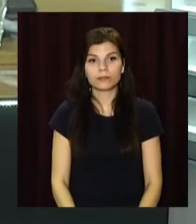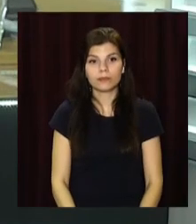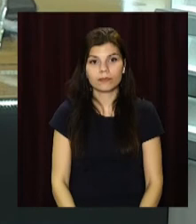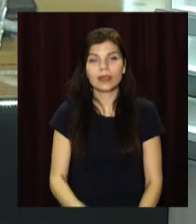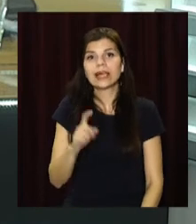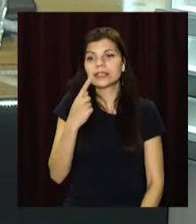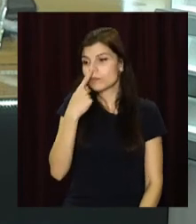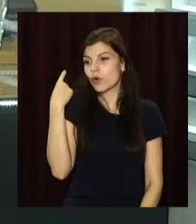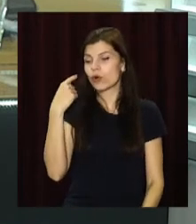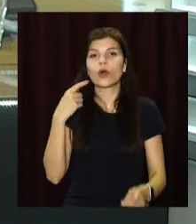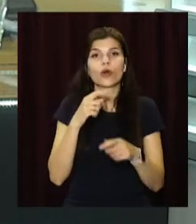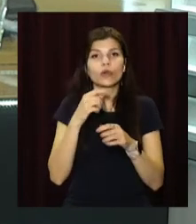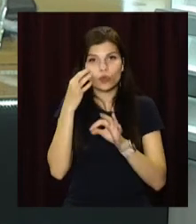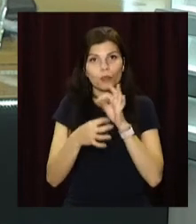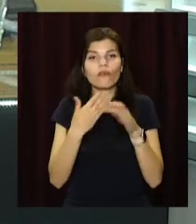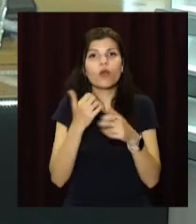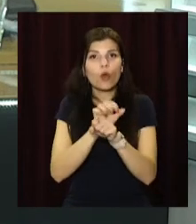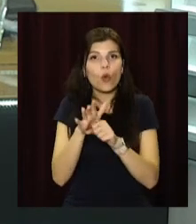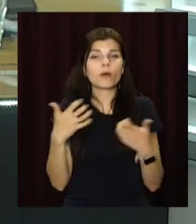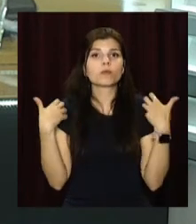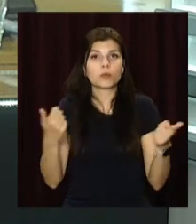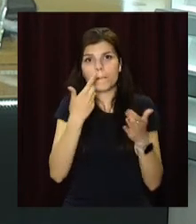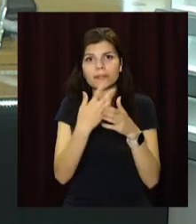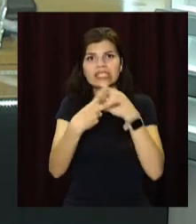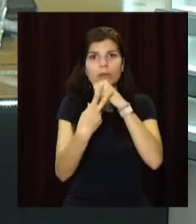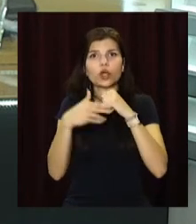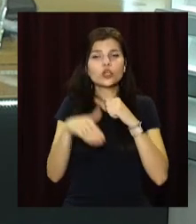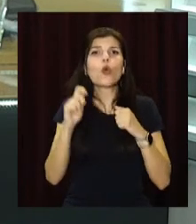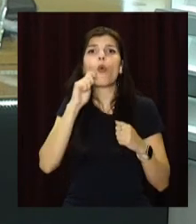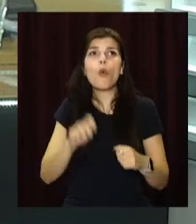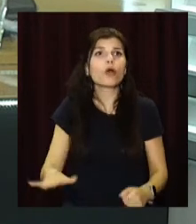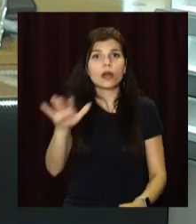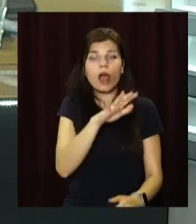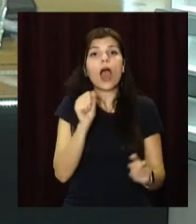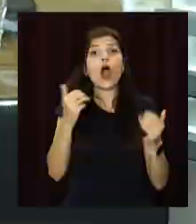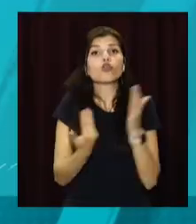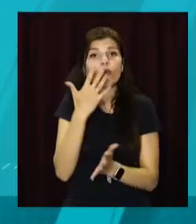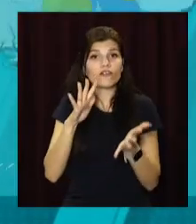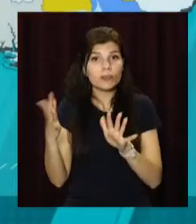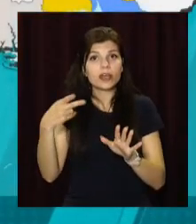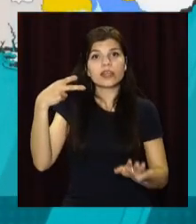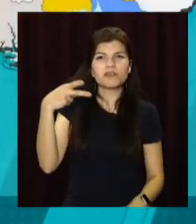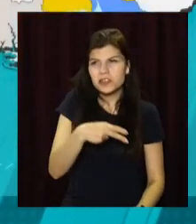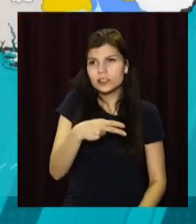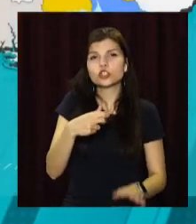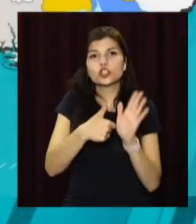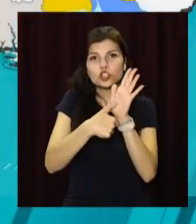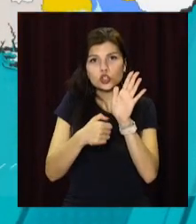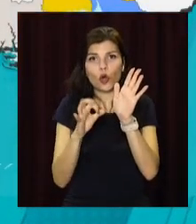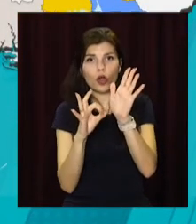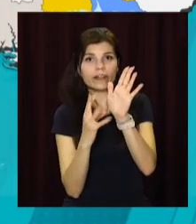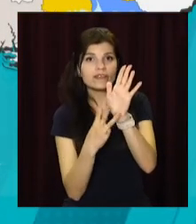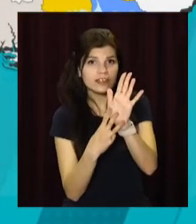За минулу добу від ковіду одужали більш як 17 тисяч українців, тоді як нових випадків –